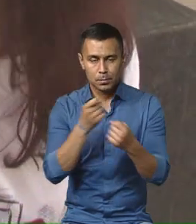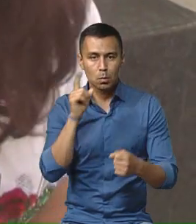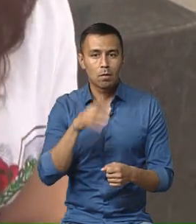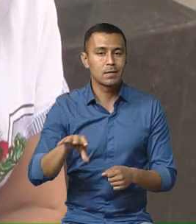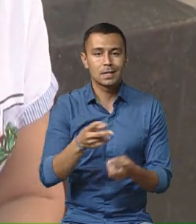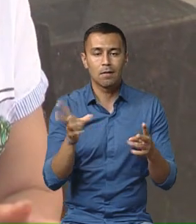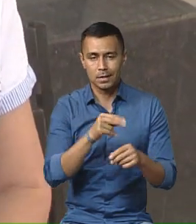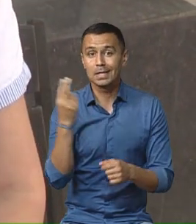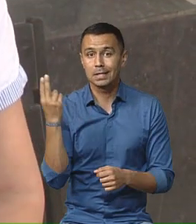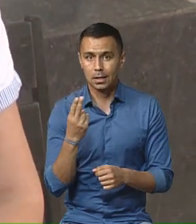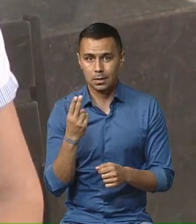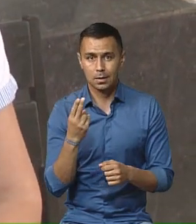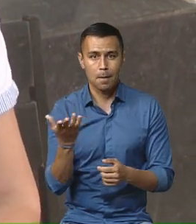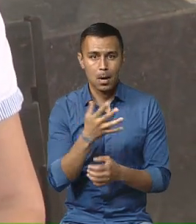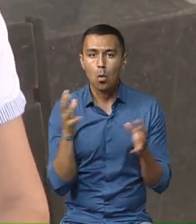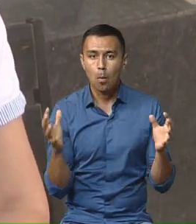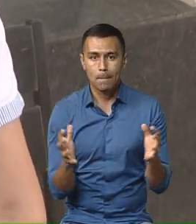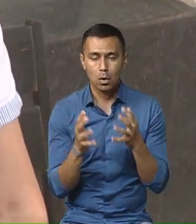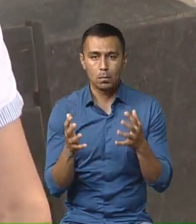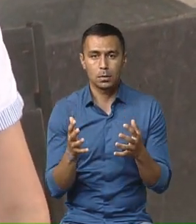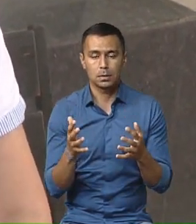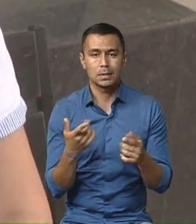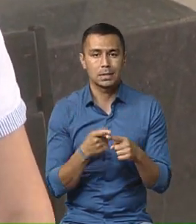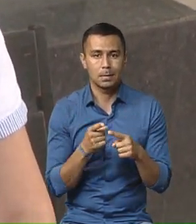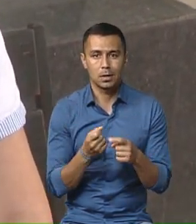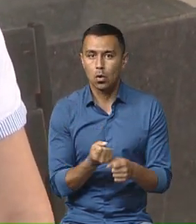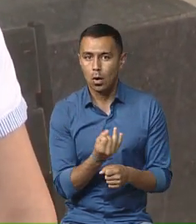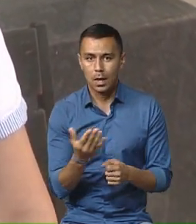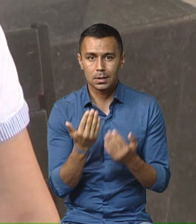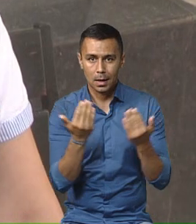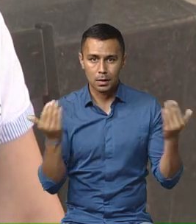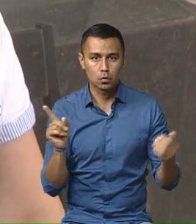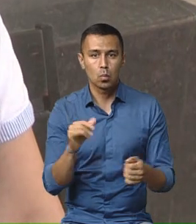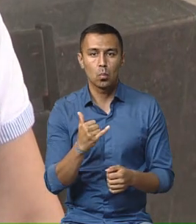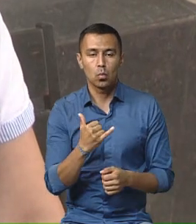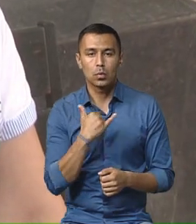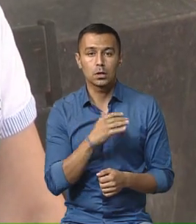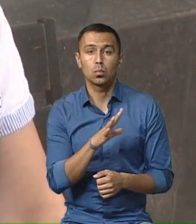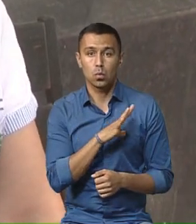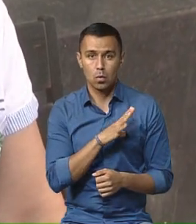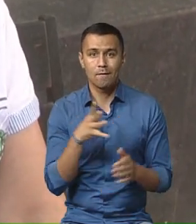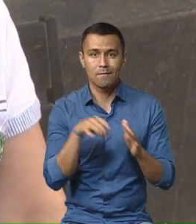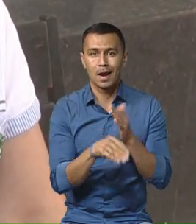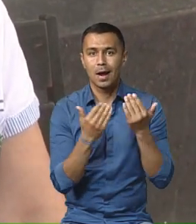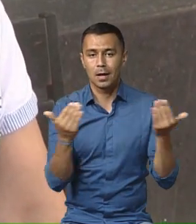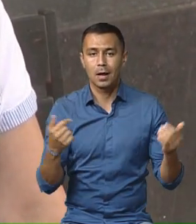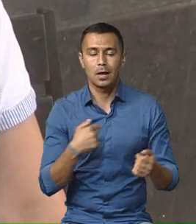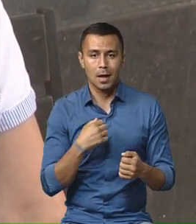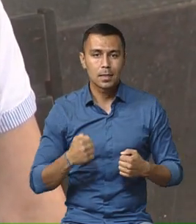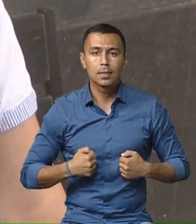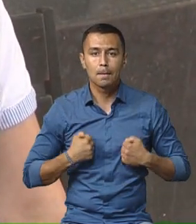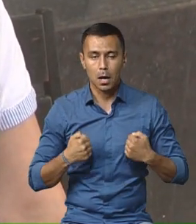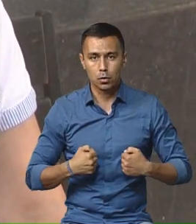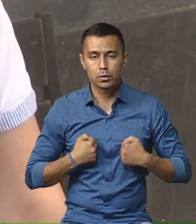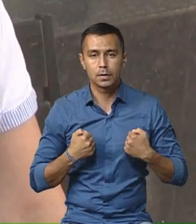залишили, все ціле, ми опікуємося цими колекціями. Все, що у нас було в галереї, я намагаюся